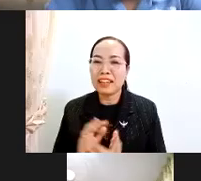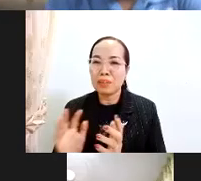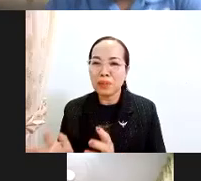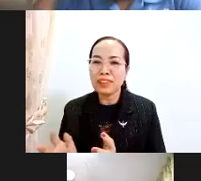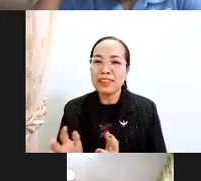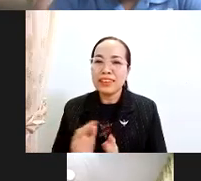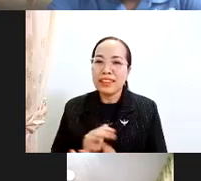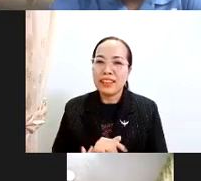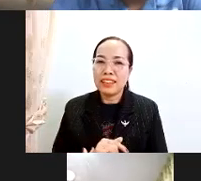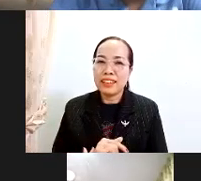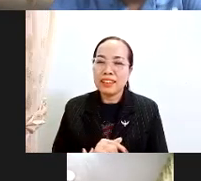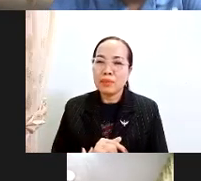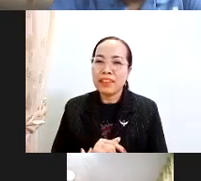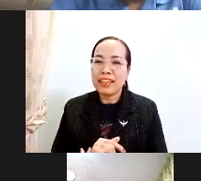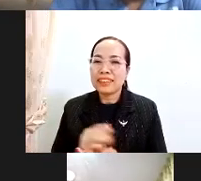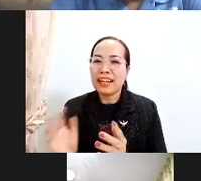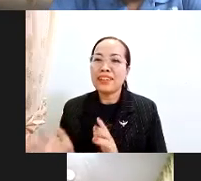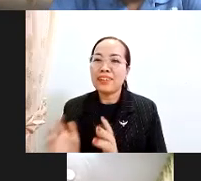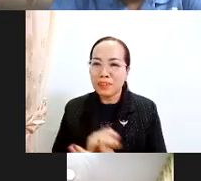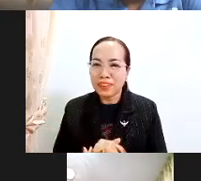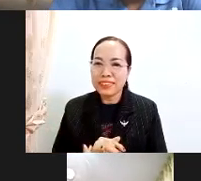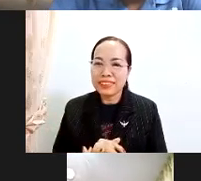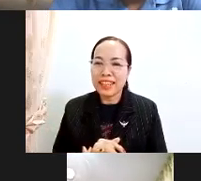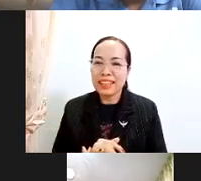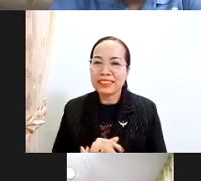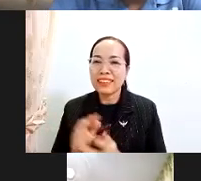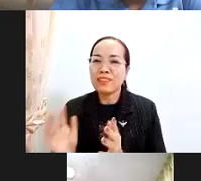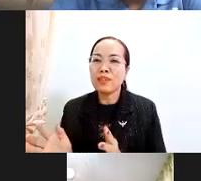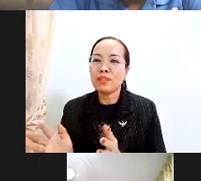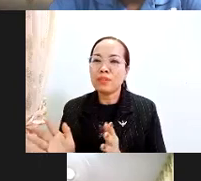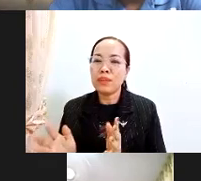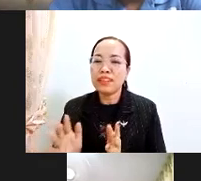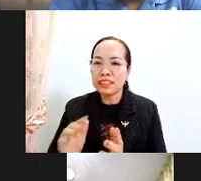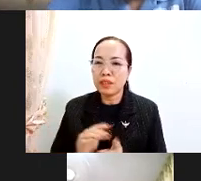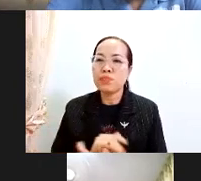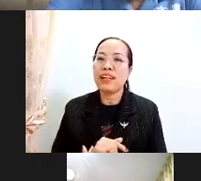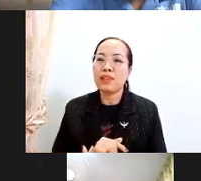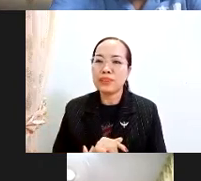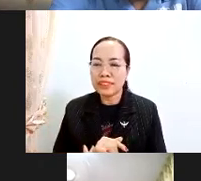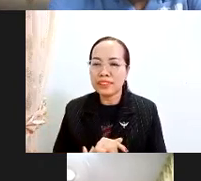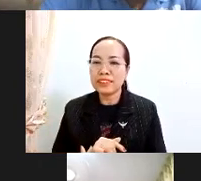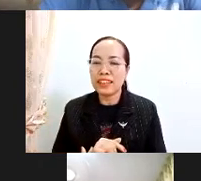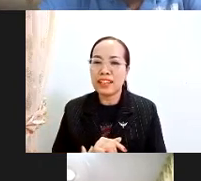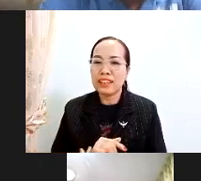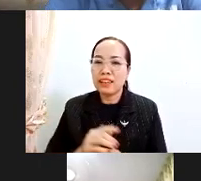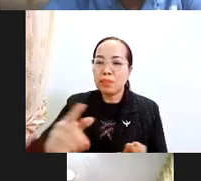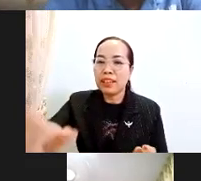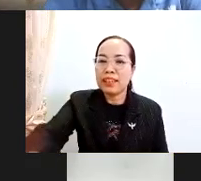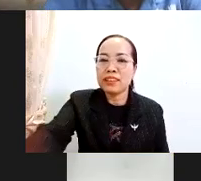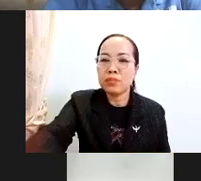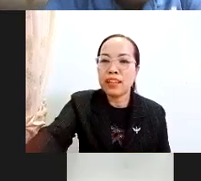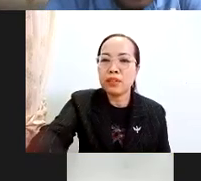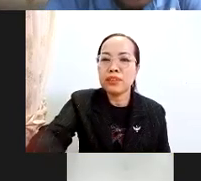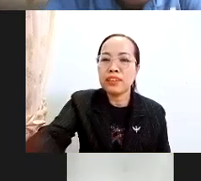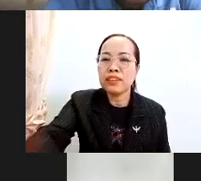À, đại xa rồi vô này thằng rò lôi chà chẳng có vợ như nhóm thẹt luôn chứ chà vậy là